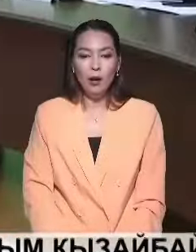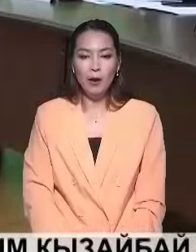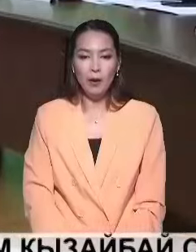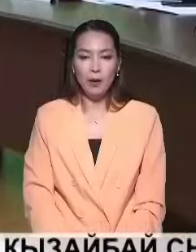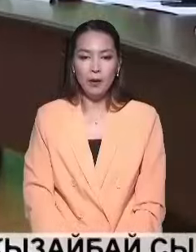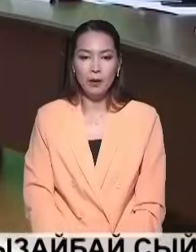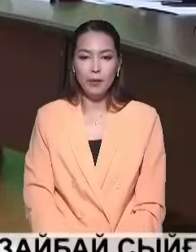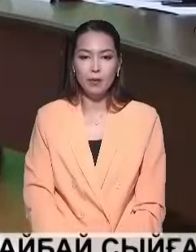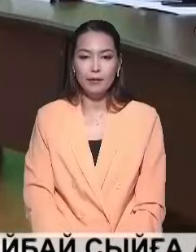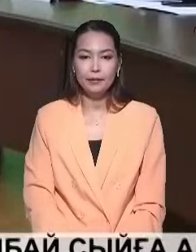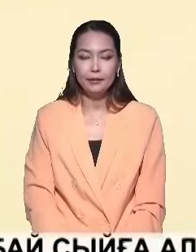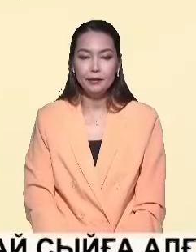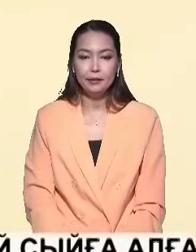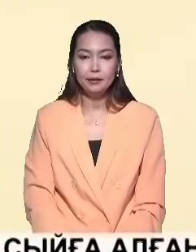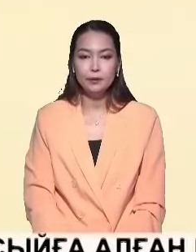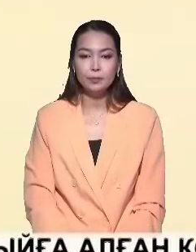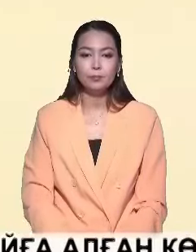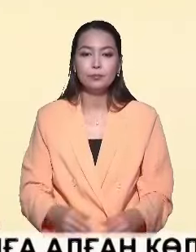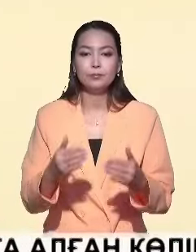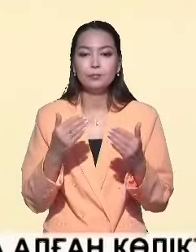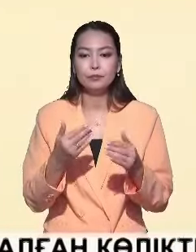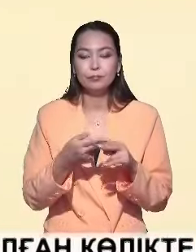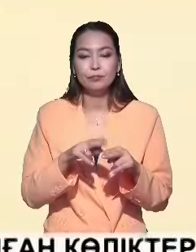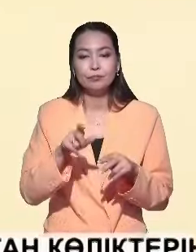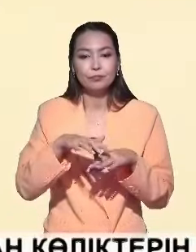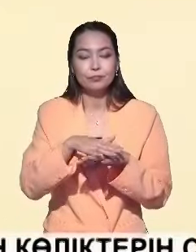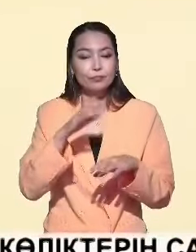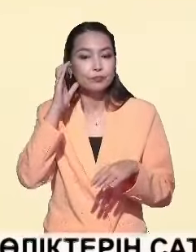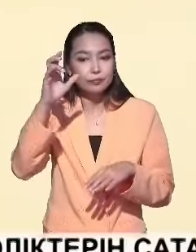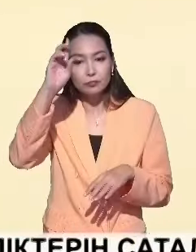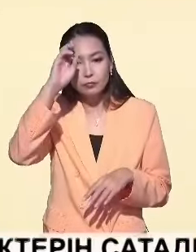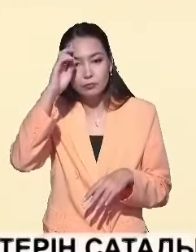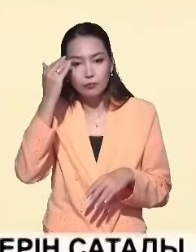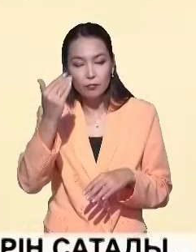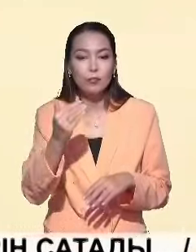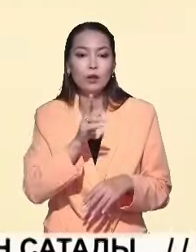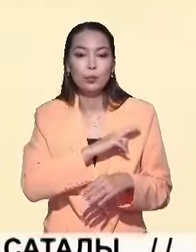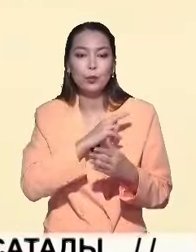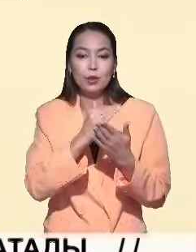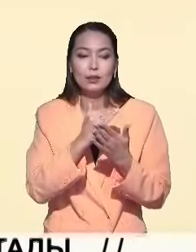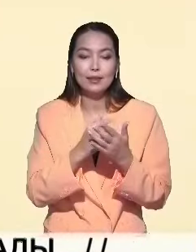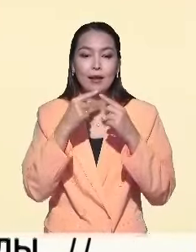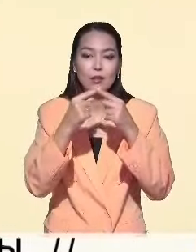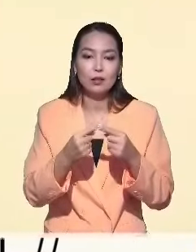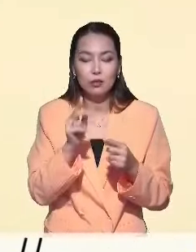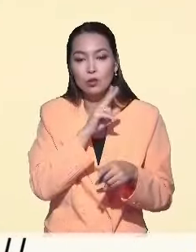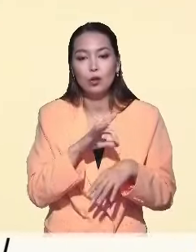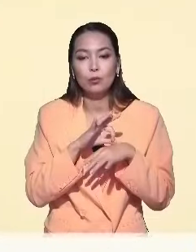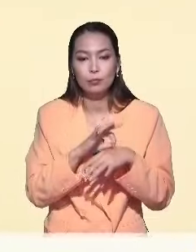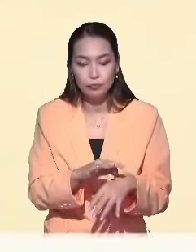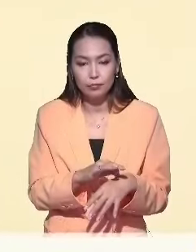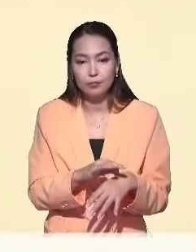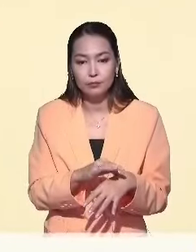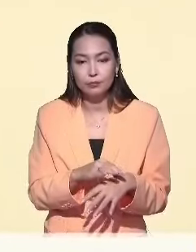Осы референдум бұл халық үніне құлақ асатын мемлекет тұжырымының нақты жүзеге асырылуы